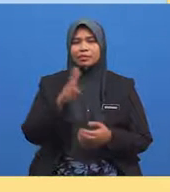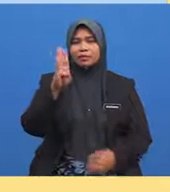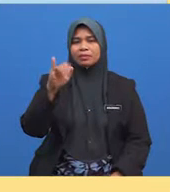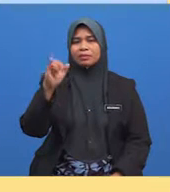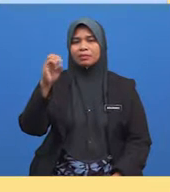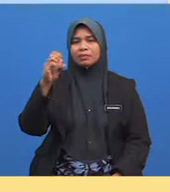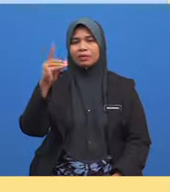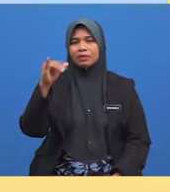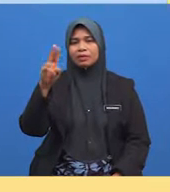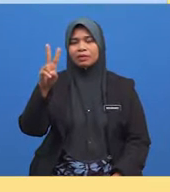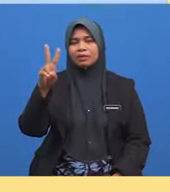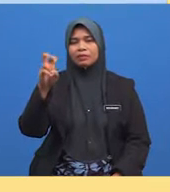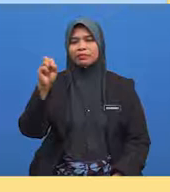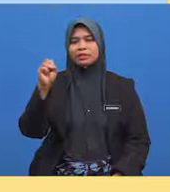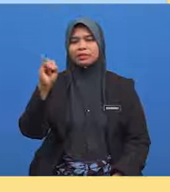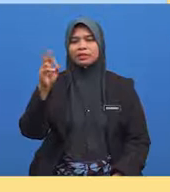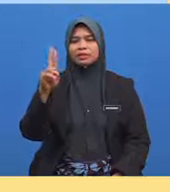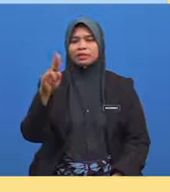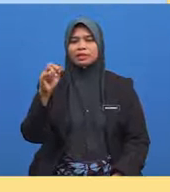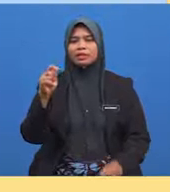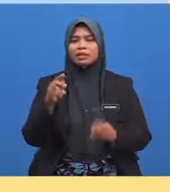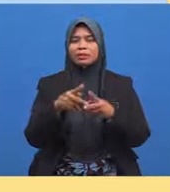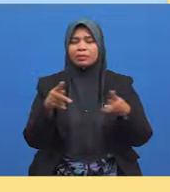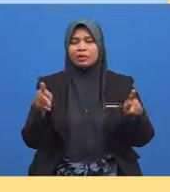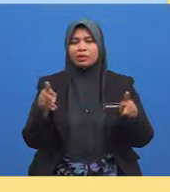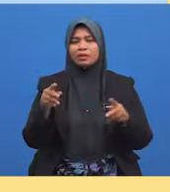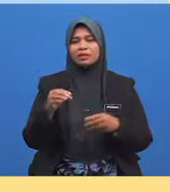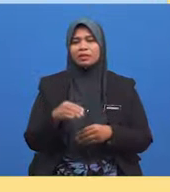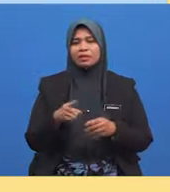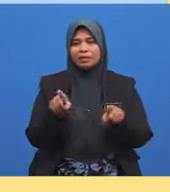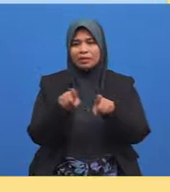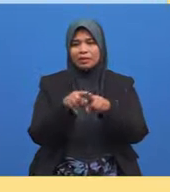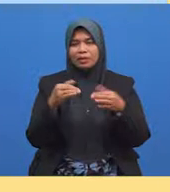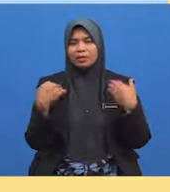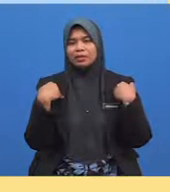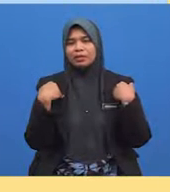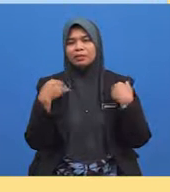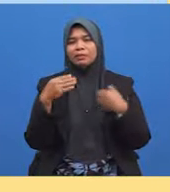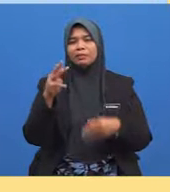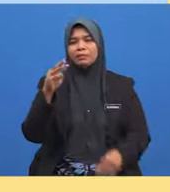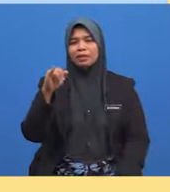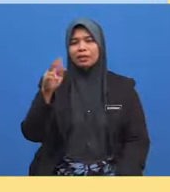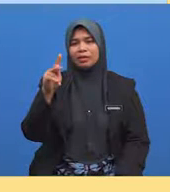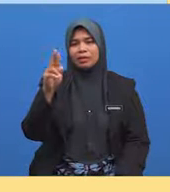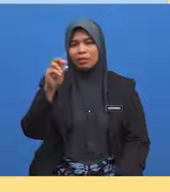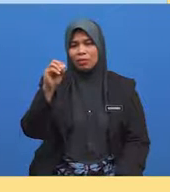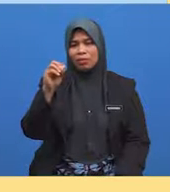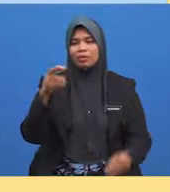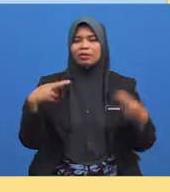Biodiversity bermaksud keberbagaian organisma sama ada mikroorganisma,